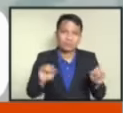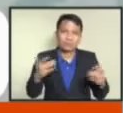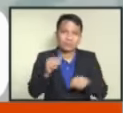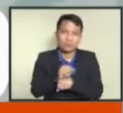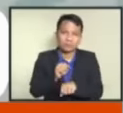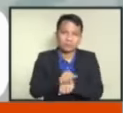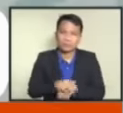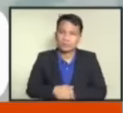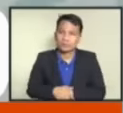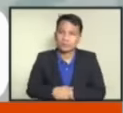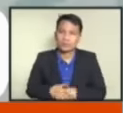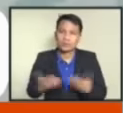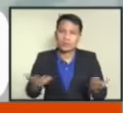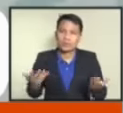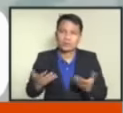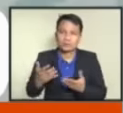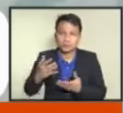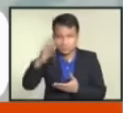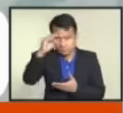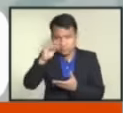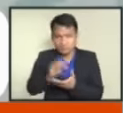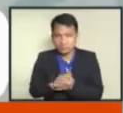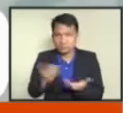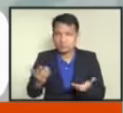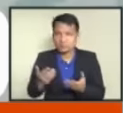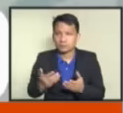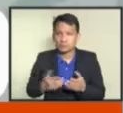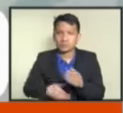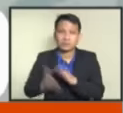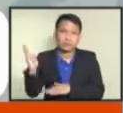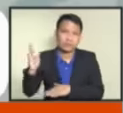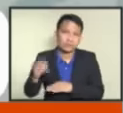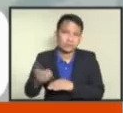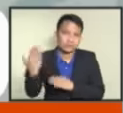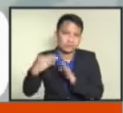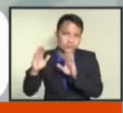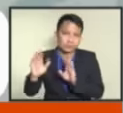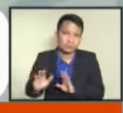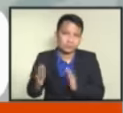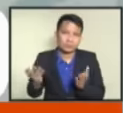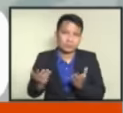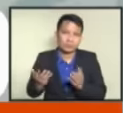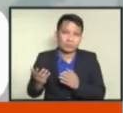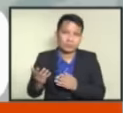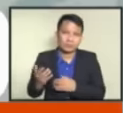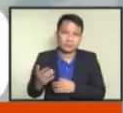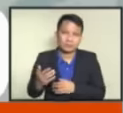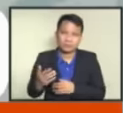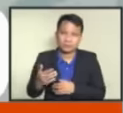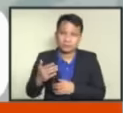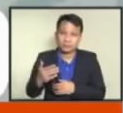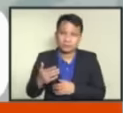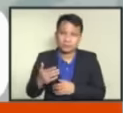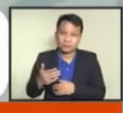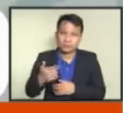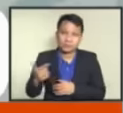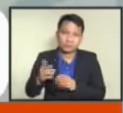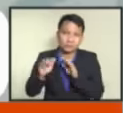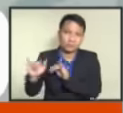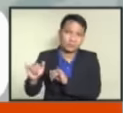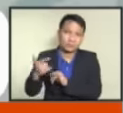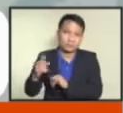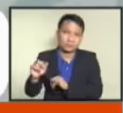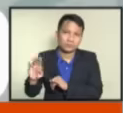trabaho. Nasaan po kayo si mister? Hindi ko na alam, sir, kasi pinalayas ko na po siya nung Sunday ng gabi. Nasaan na yung Grab ninyo, yung kotse ninyo? Nandun sa bahay,